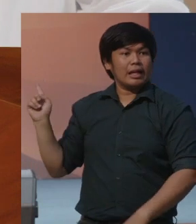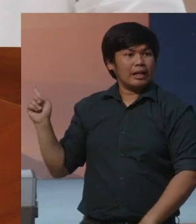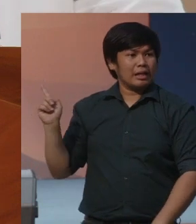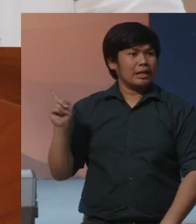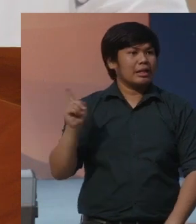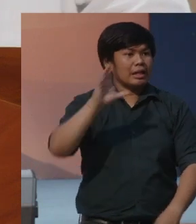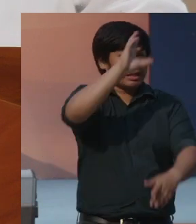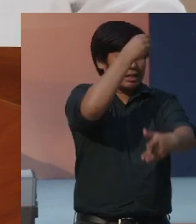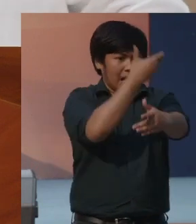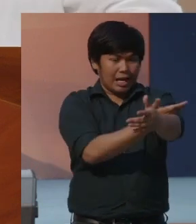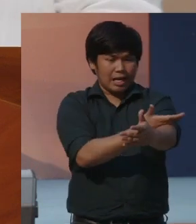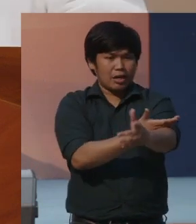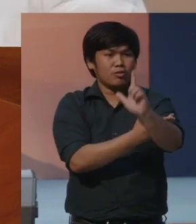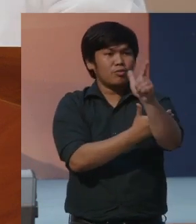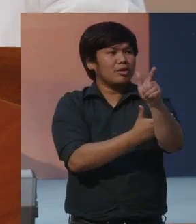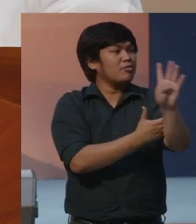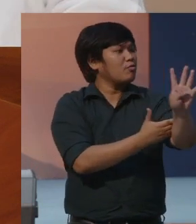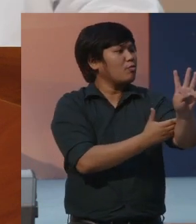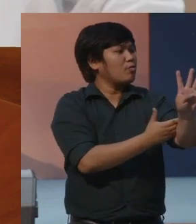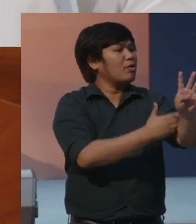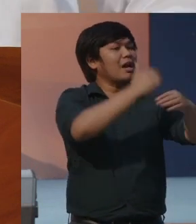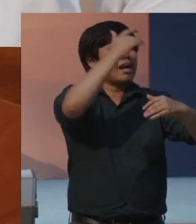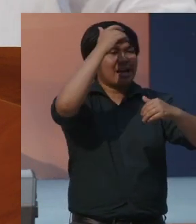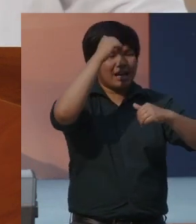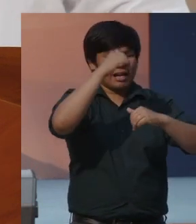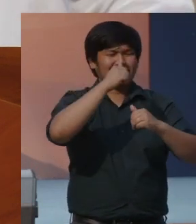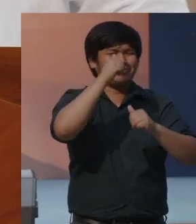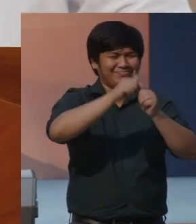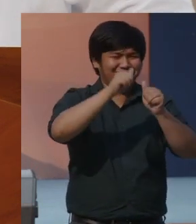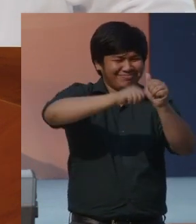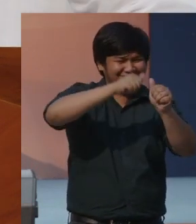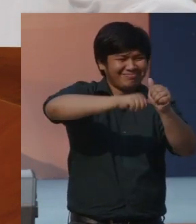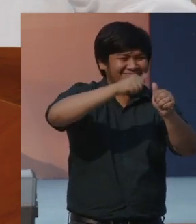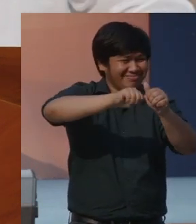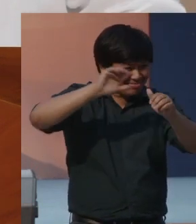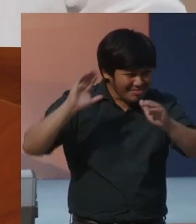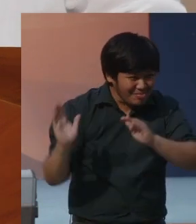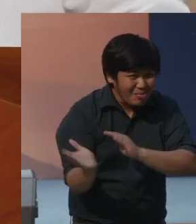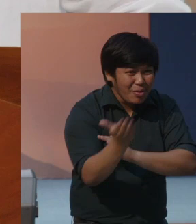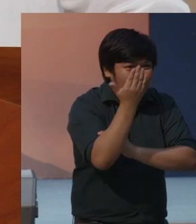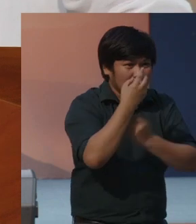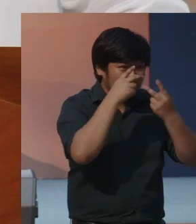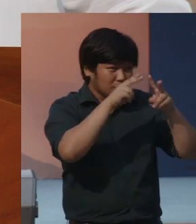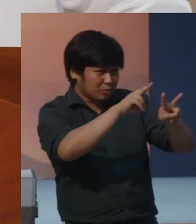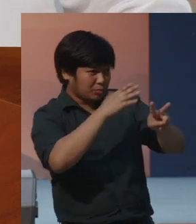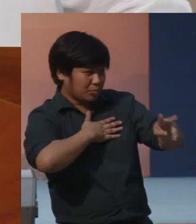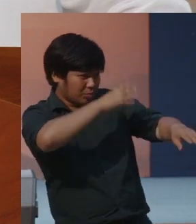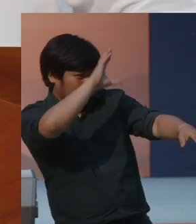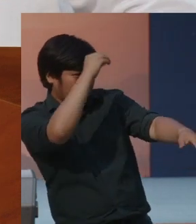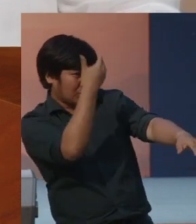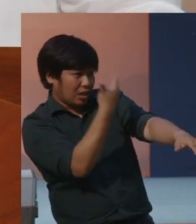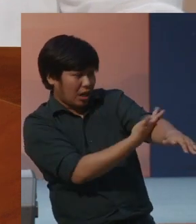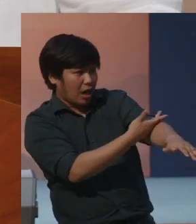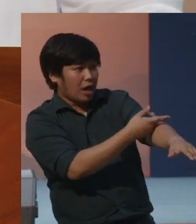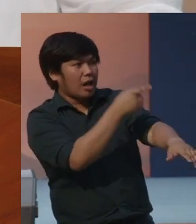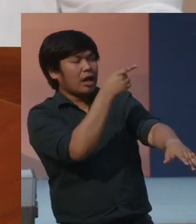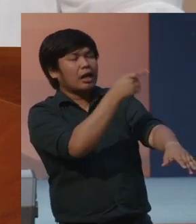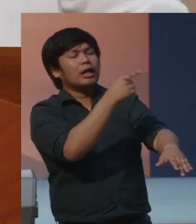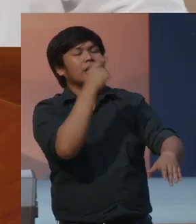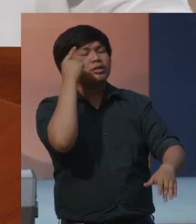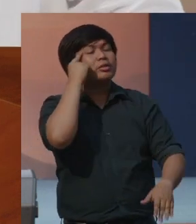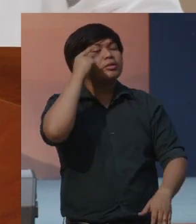po hanggang ngayon. Sa tuwing umaga, pag makikita ko ang kanyang mukha across the breakfast table, alam kong buhay ang